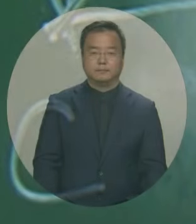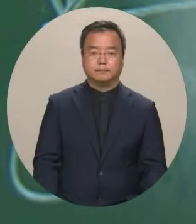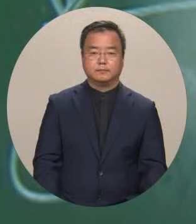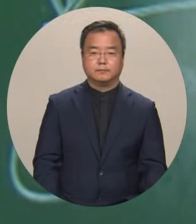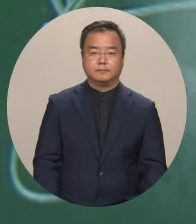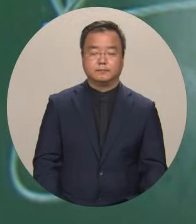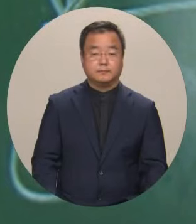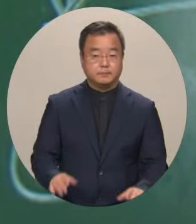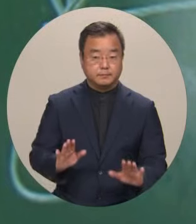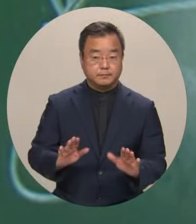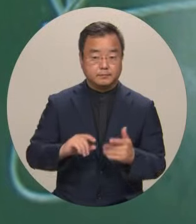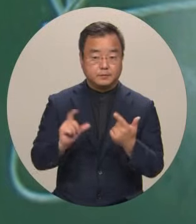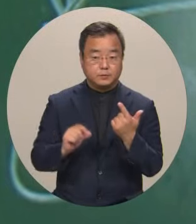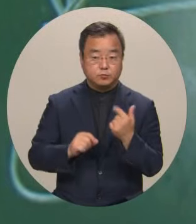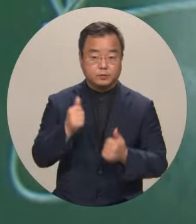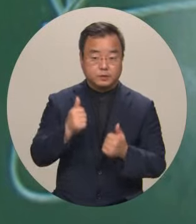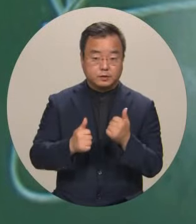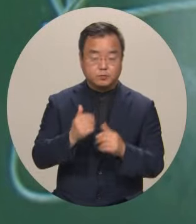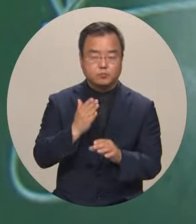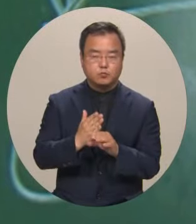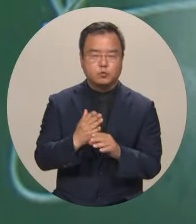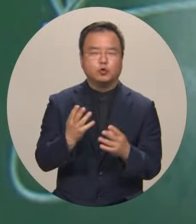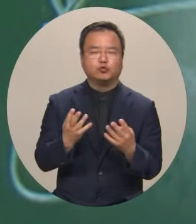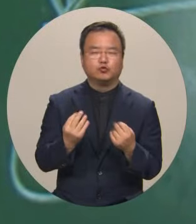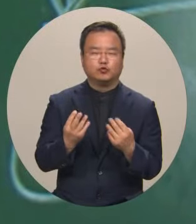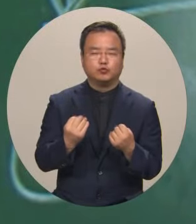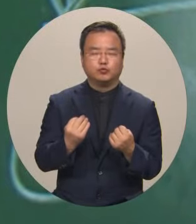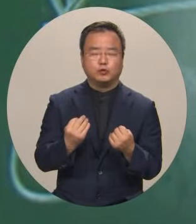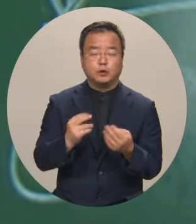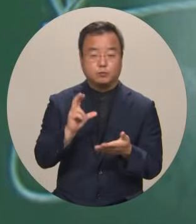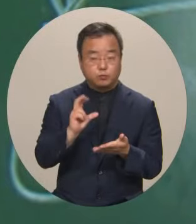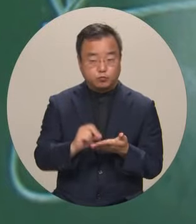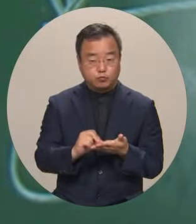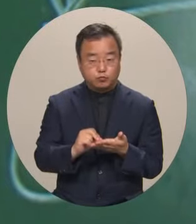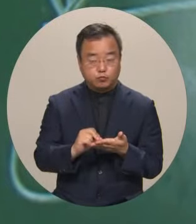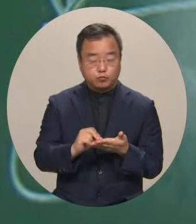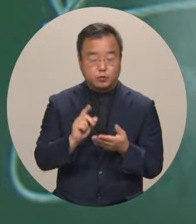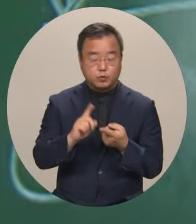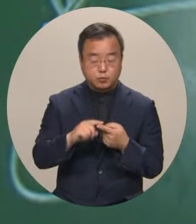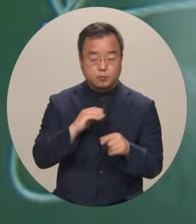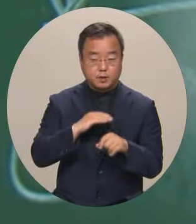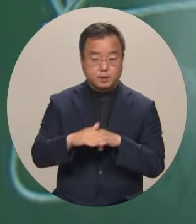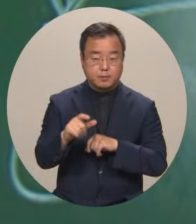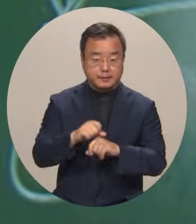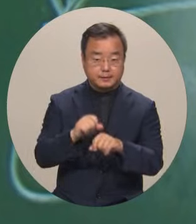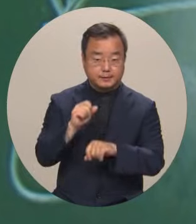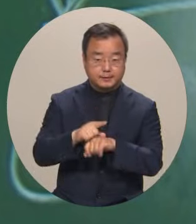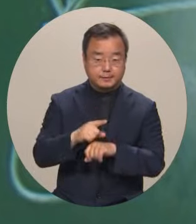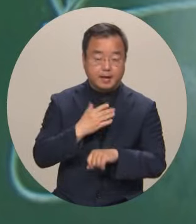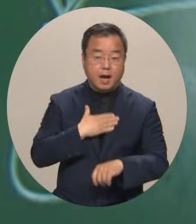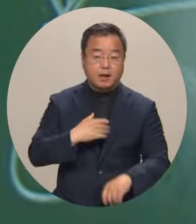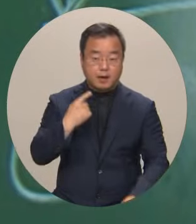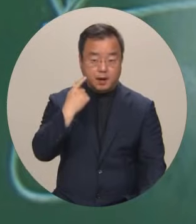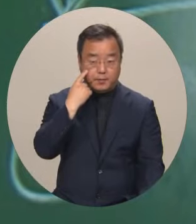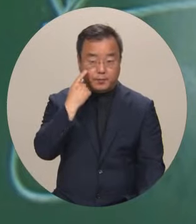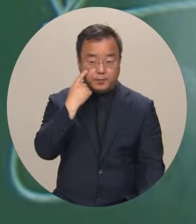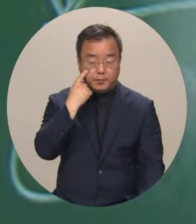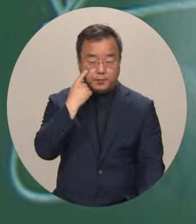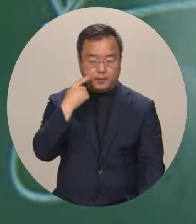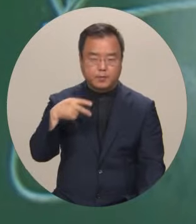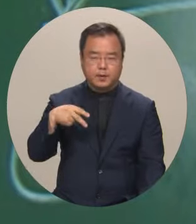네 이번 모의평가 수 의 출제 경향과 특징 EBS 대표 강사와 자세히 알아봅니다 인천 한일고등학교